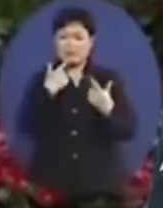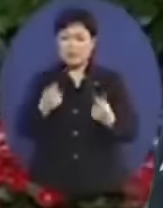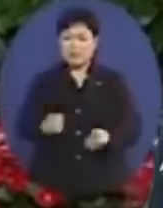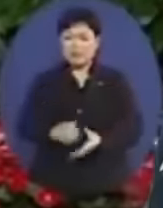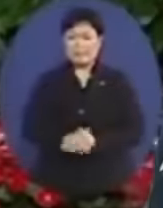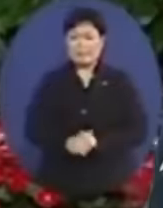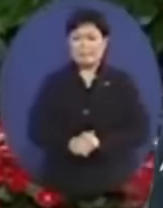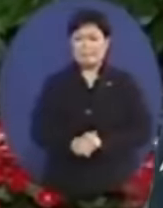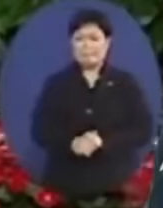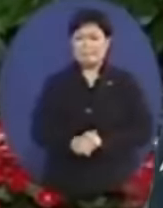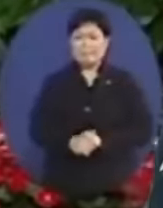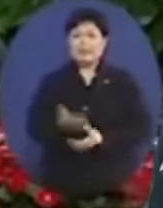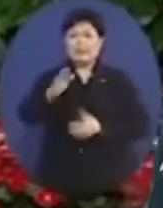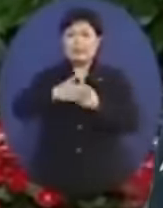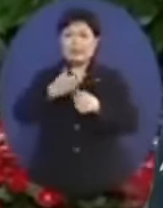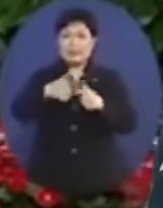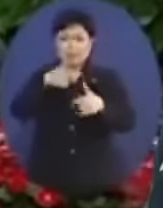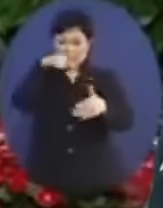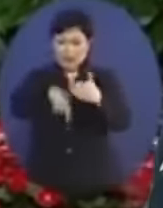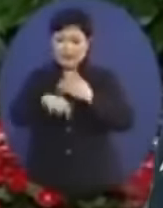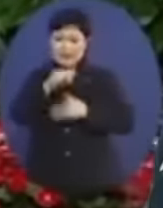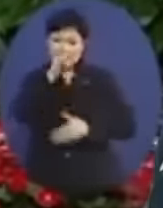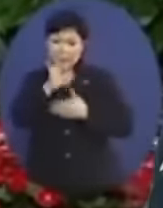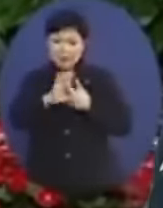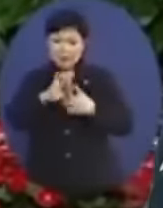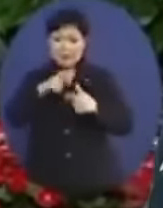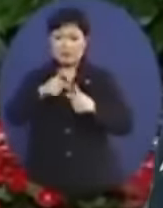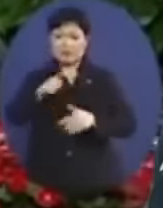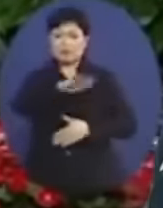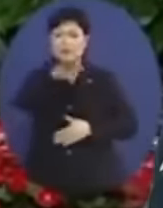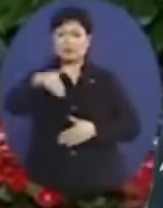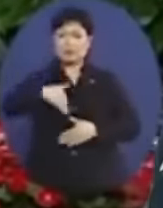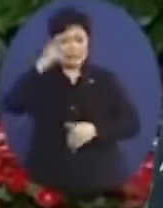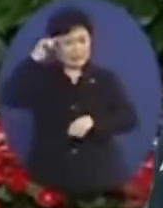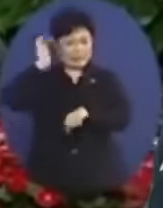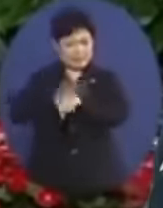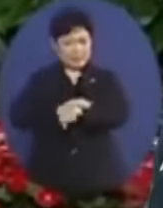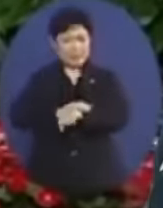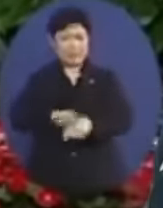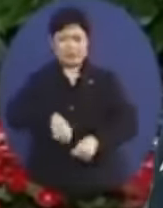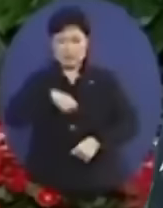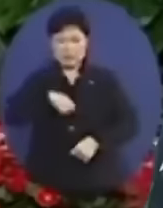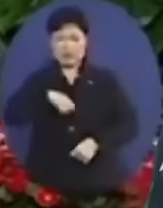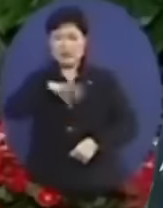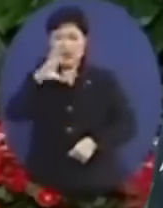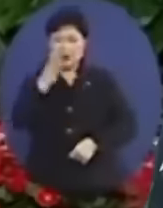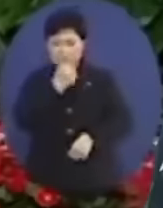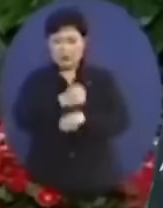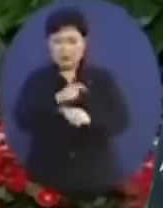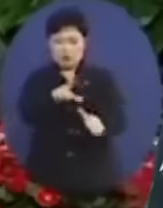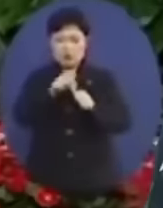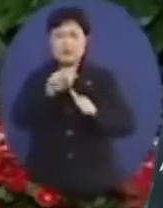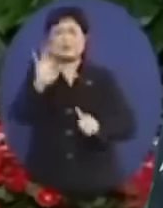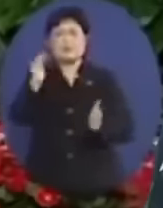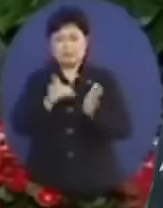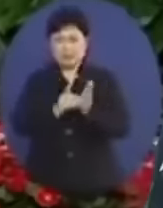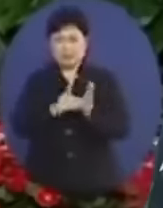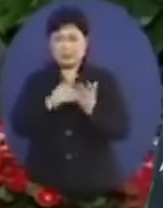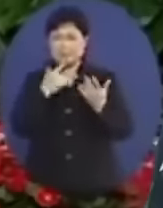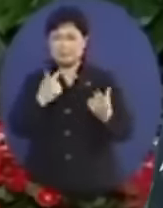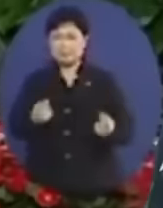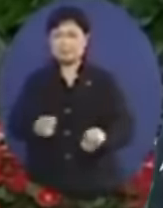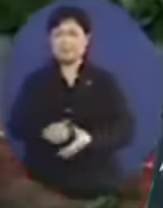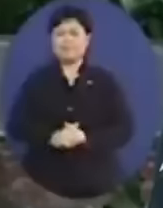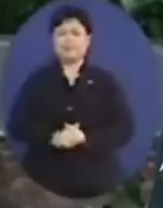함이라 그러므로 우리가 예수 안에 있으면 예수님 우리에게 지혜가 되시고 의로움이 되시고 거룩함이 되시고 구원함에 되실 것입니다